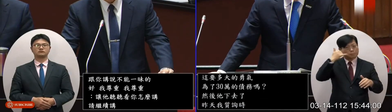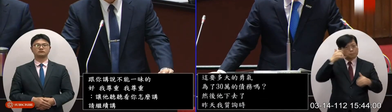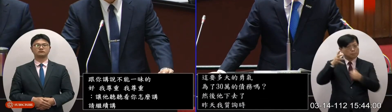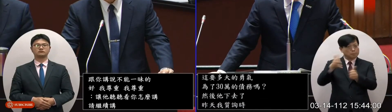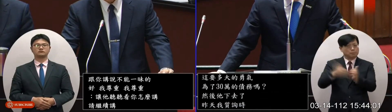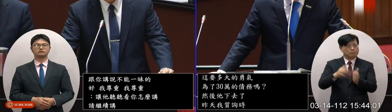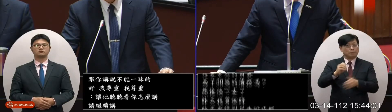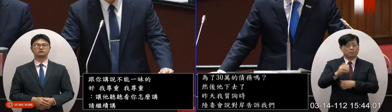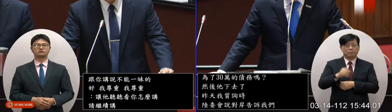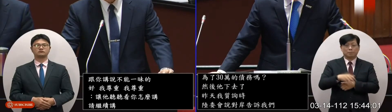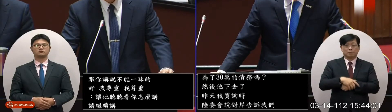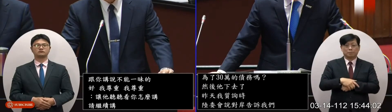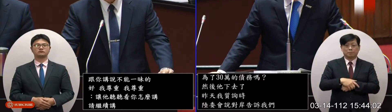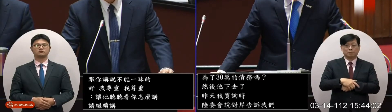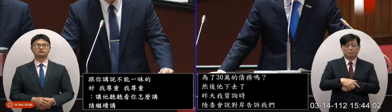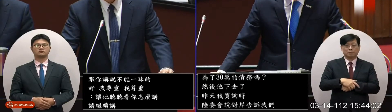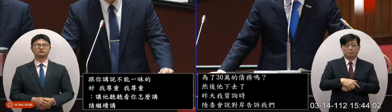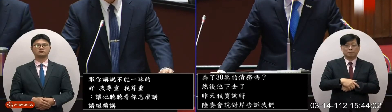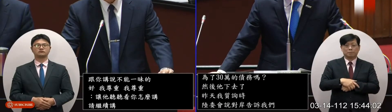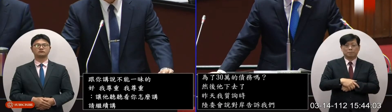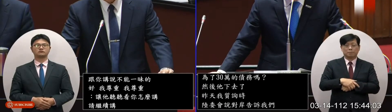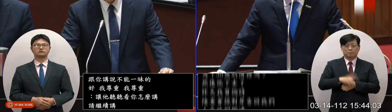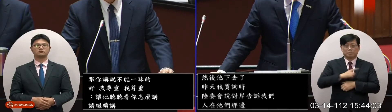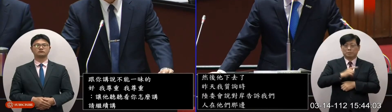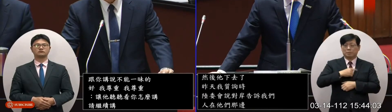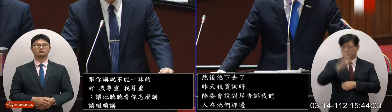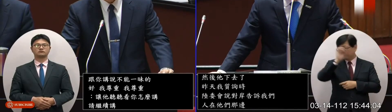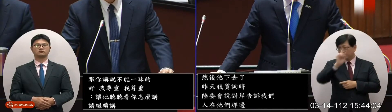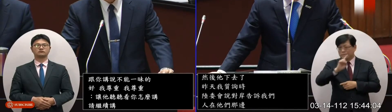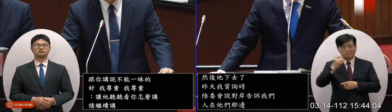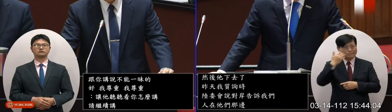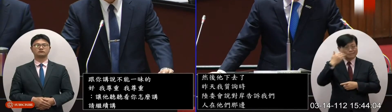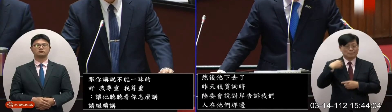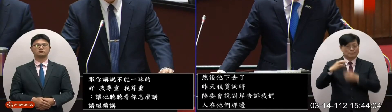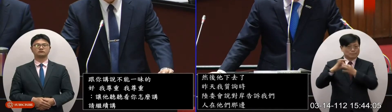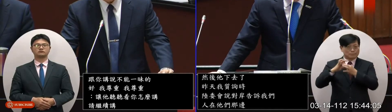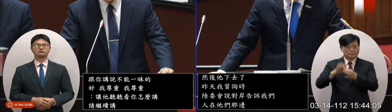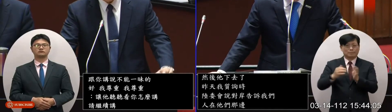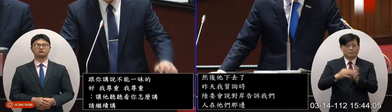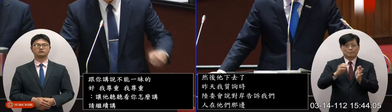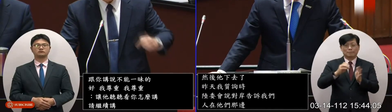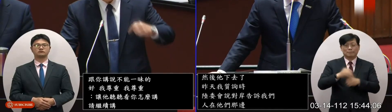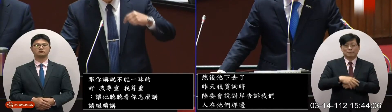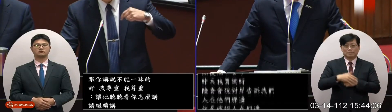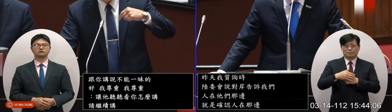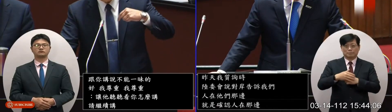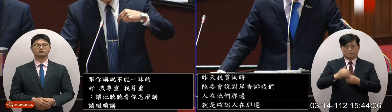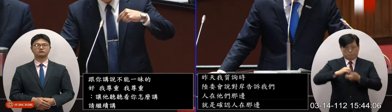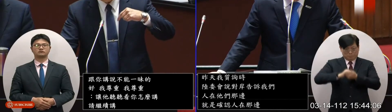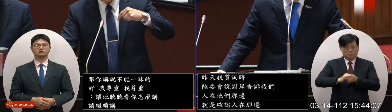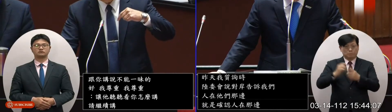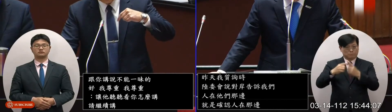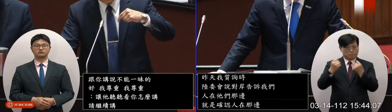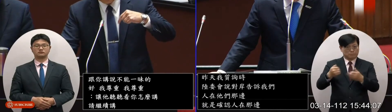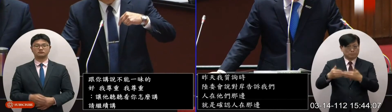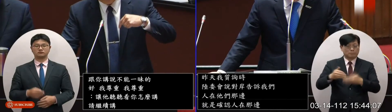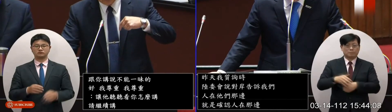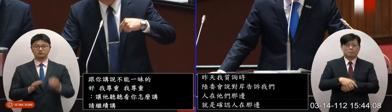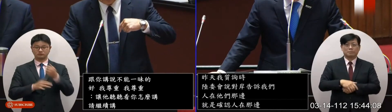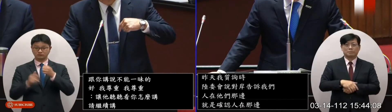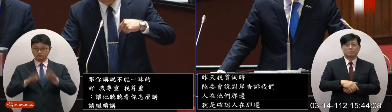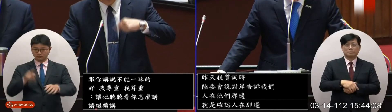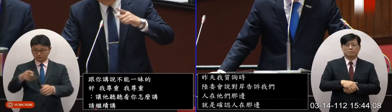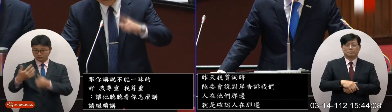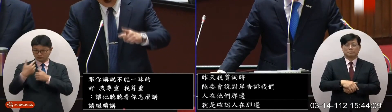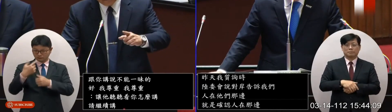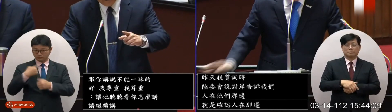话吗？你们有透过任何一个单位跟他联络吗？有确认人就在那里吗？ 委员现在已经在